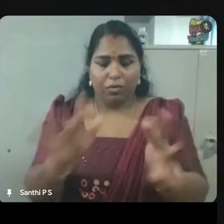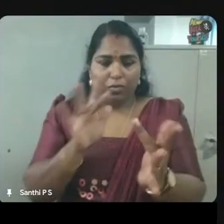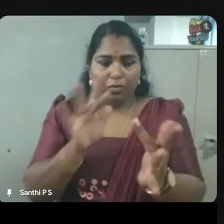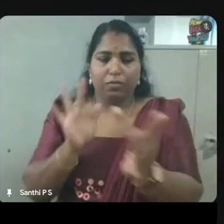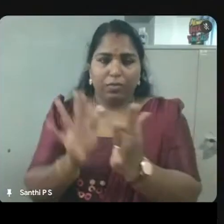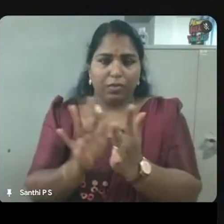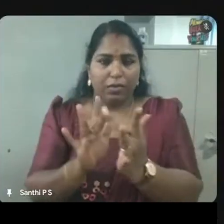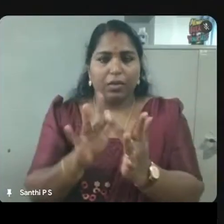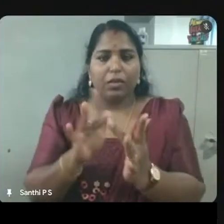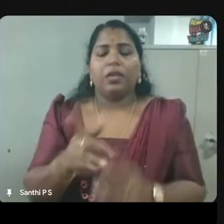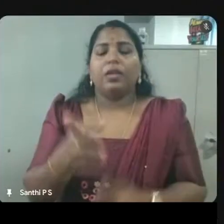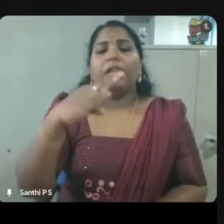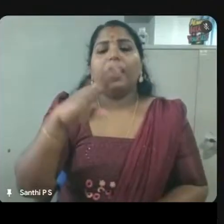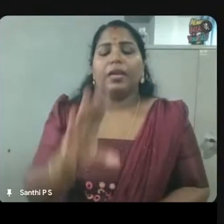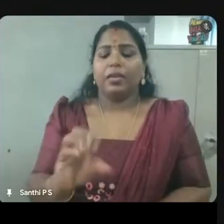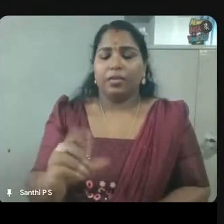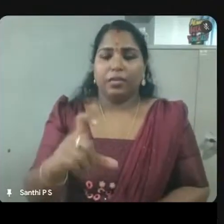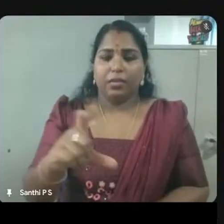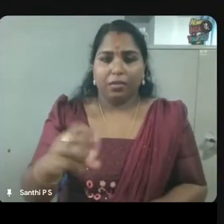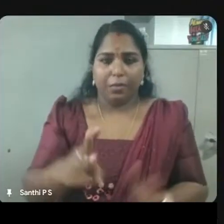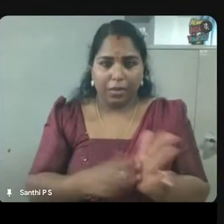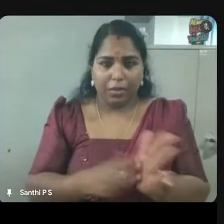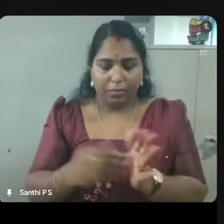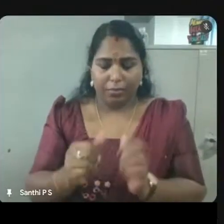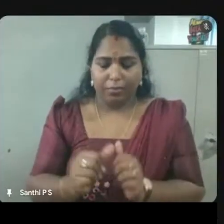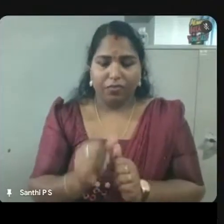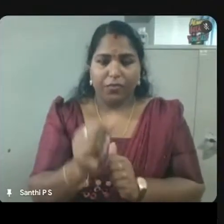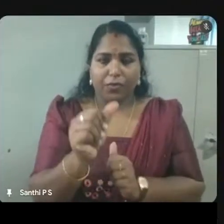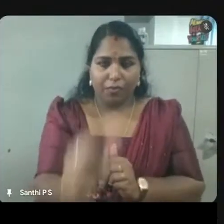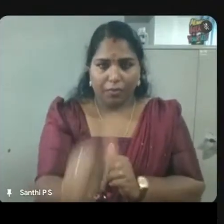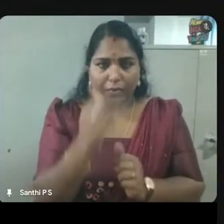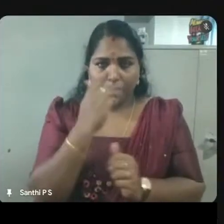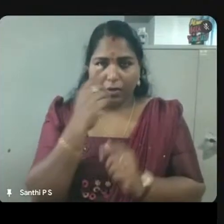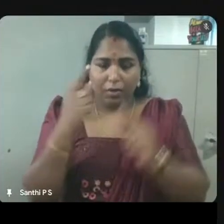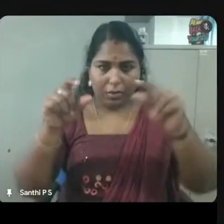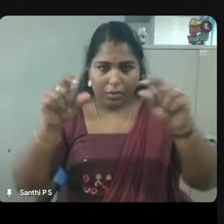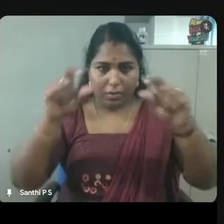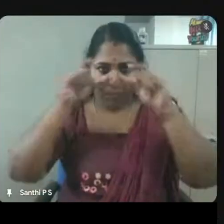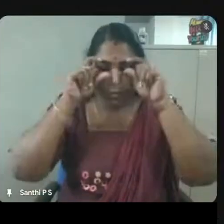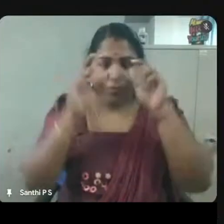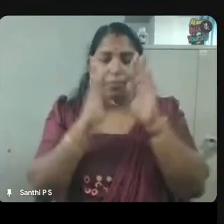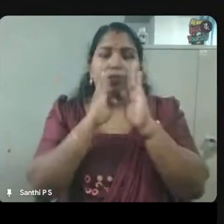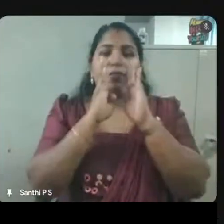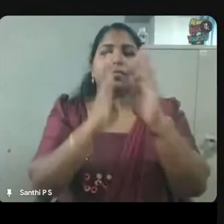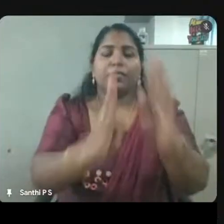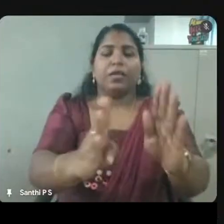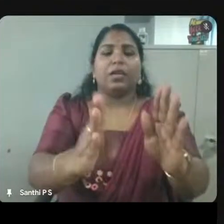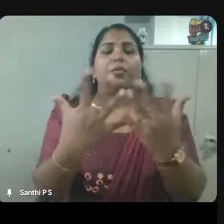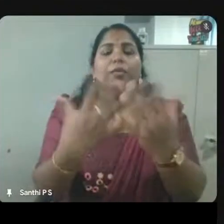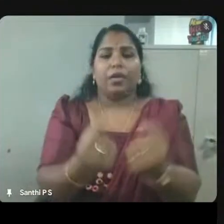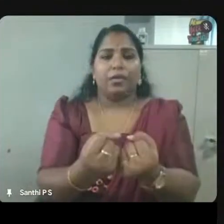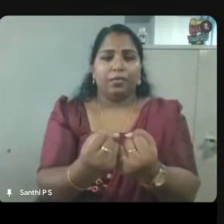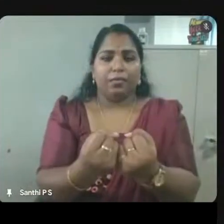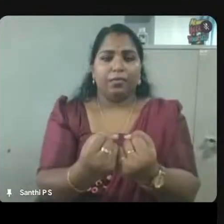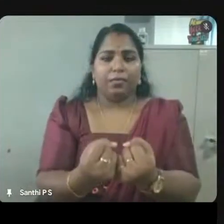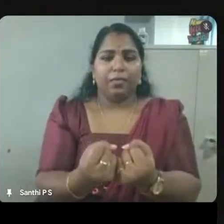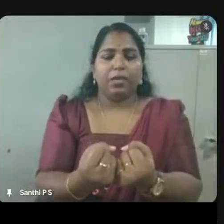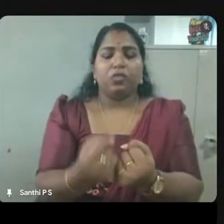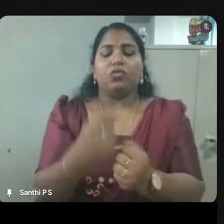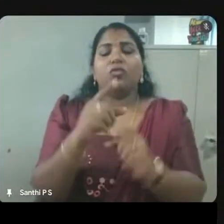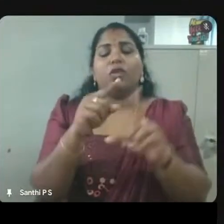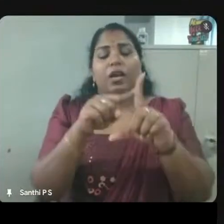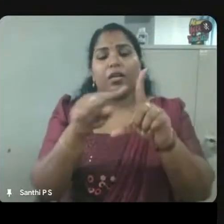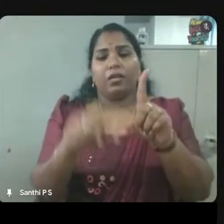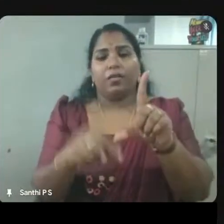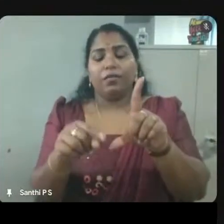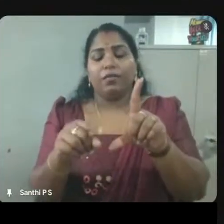ചെയ്യുന്നതെങ്കിൽ കമ്പ്യൂട്ടറിന്റെ സെന്റർ പോർഷൻ നമ്മുടെ കണ്ണിൽ നിന്ന് ഒരു സ്ട്രെയിറ്റ് ലൈൻ വരച്ചാൽ അതിന് ഒരു 15 ഡിഗ്രി ആംഗിൾ താഴോട്ട് വരണം.